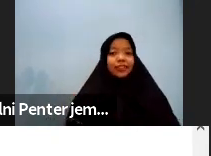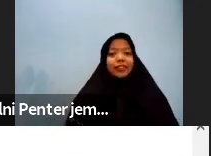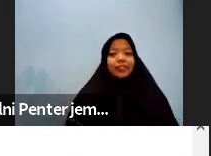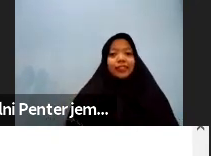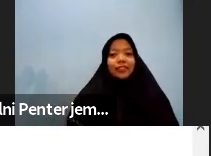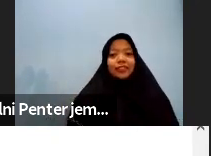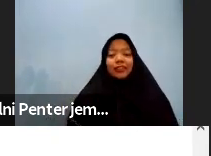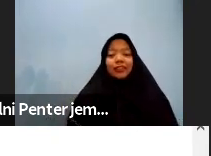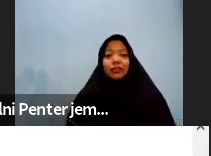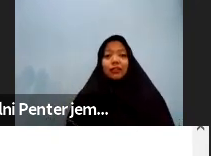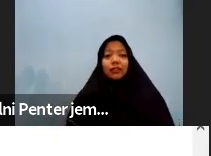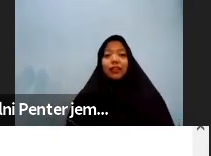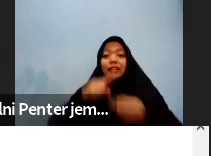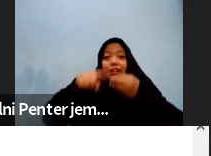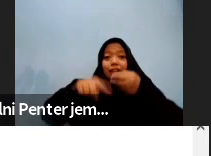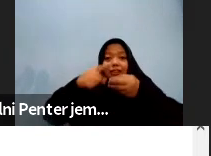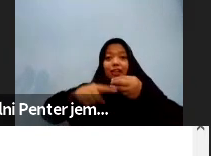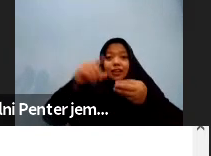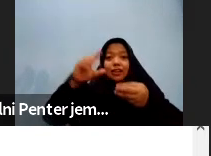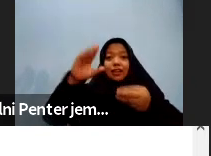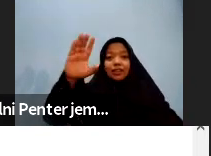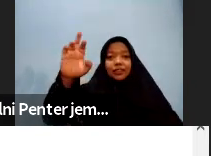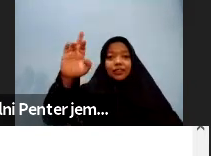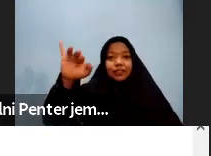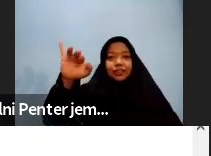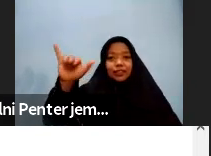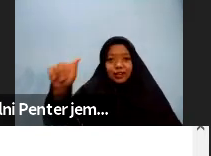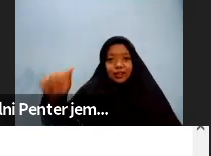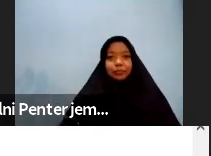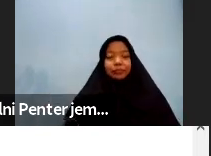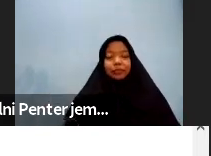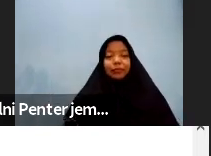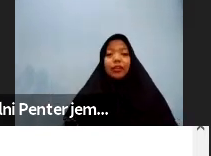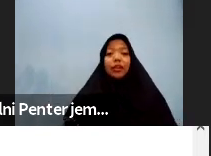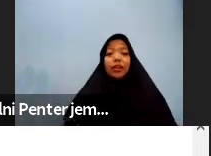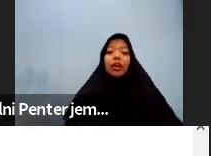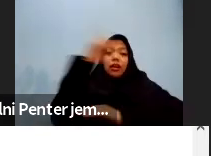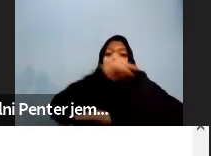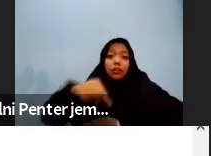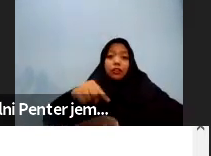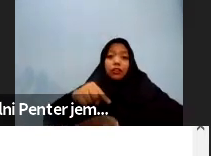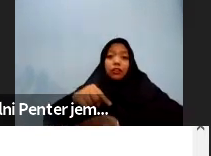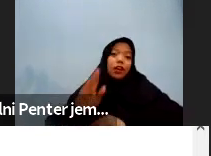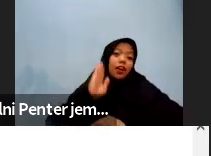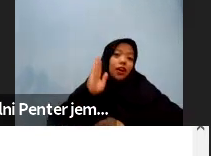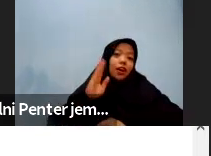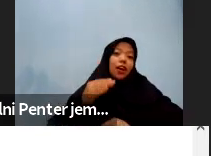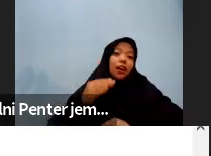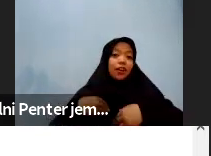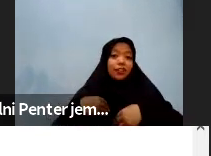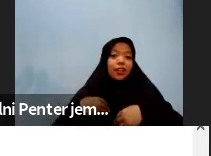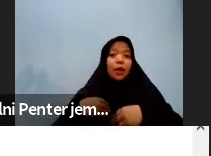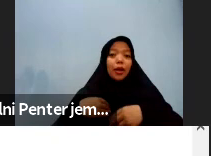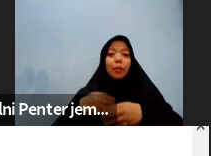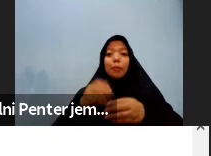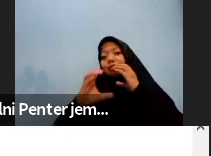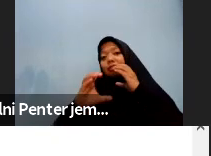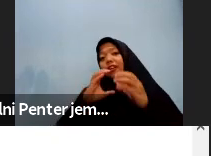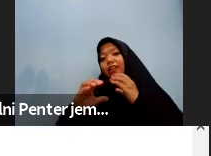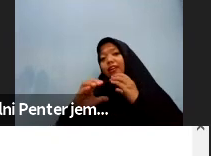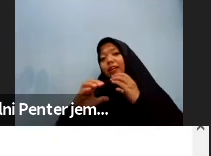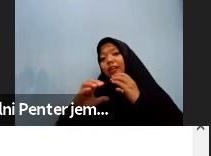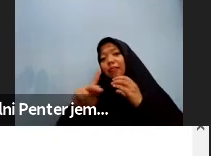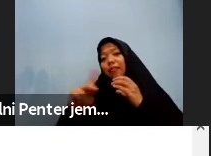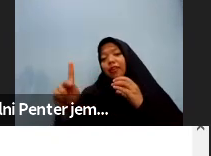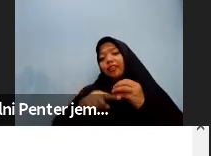semangat Hai hal ini bunda akan membawakan cerita ekspresi dan imajinasi